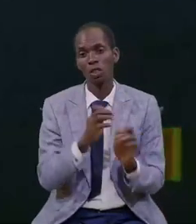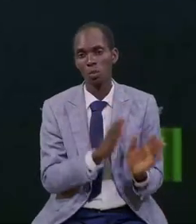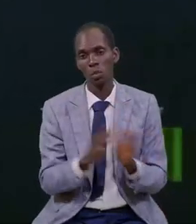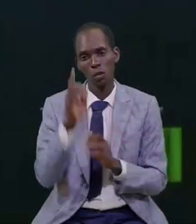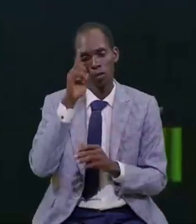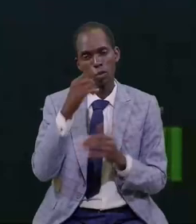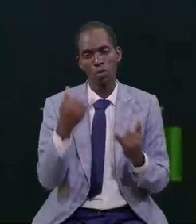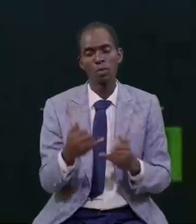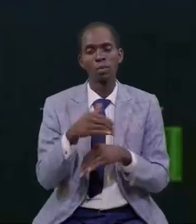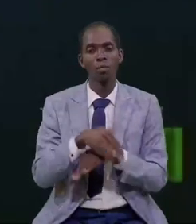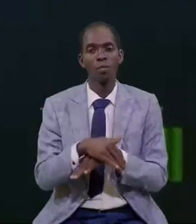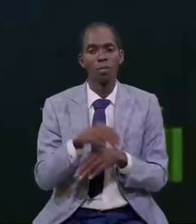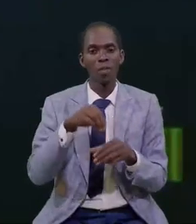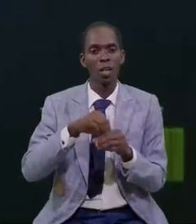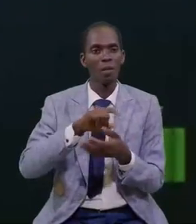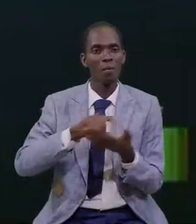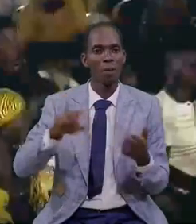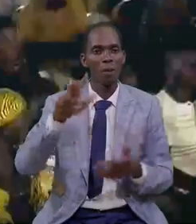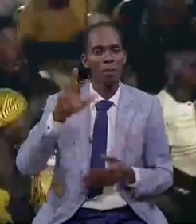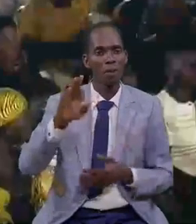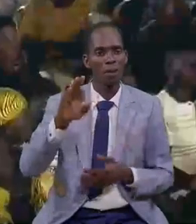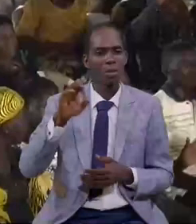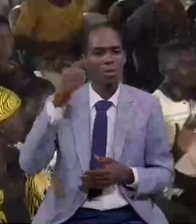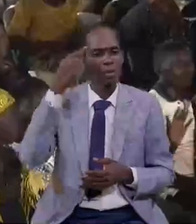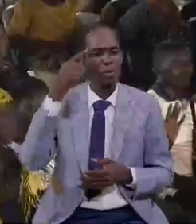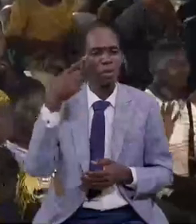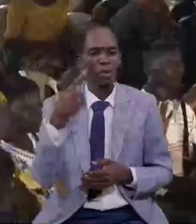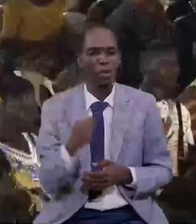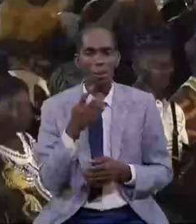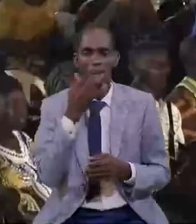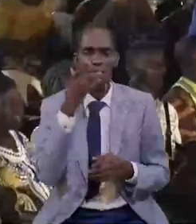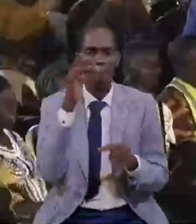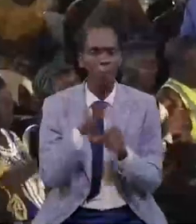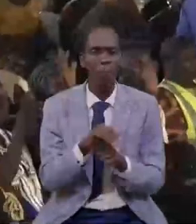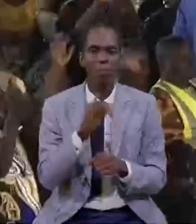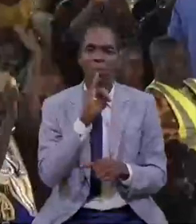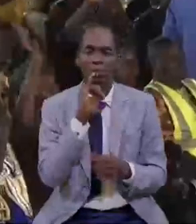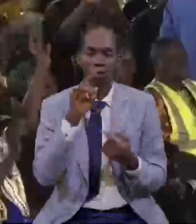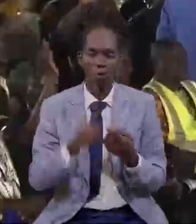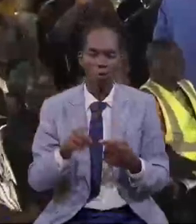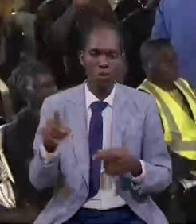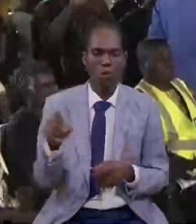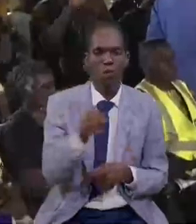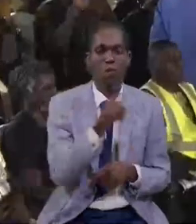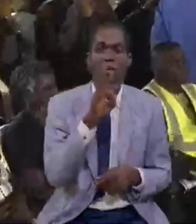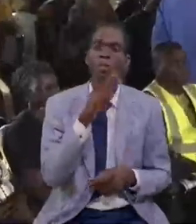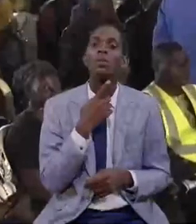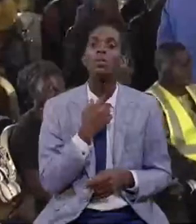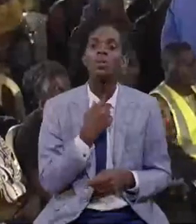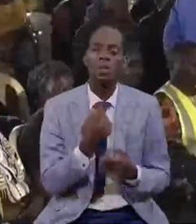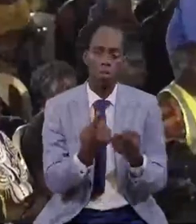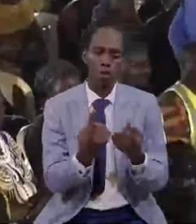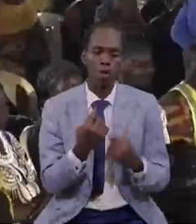39 car la promesse est pour vous car la promesse est pour vous vous avez soif venez